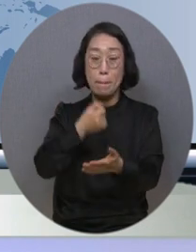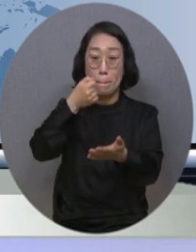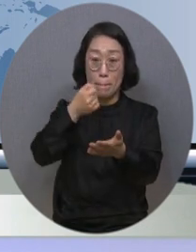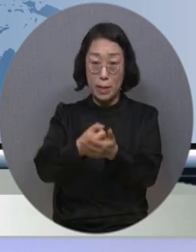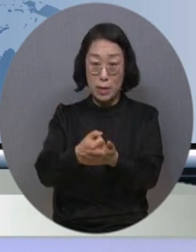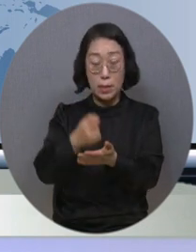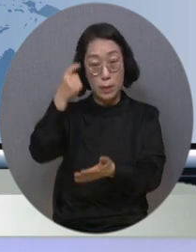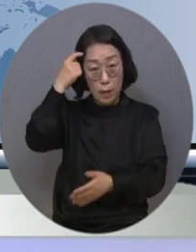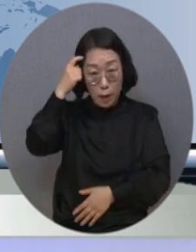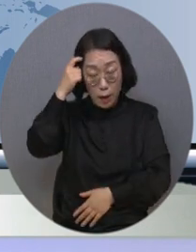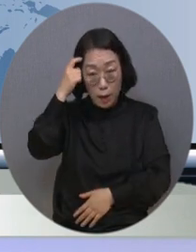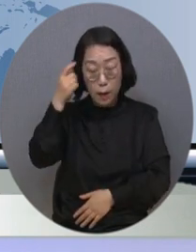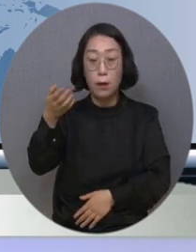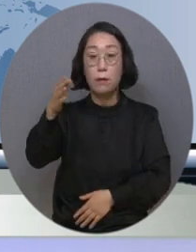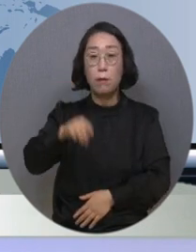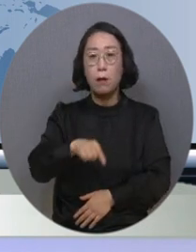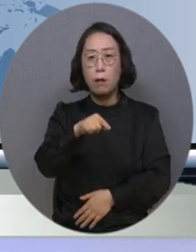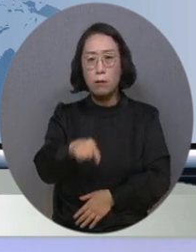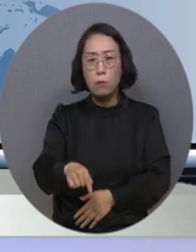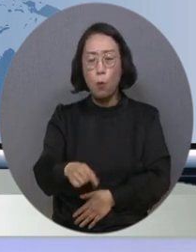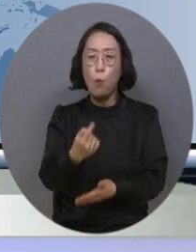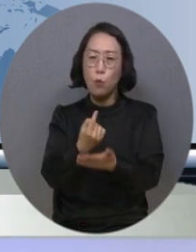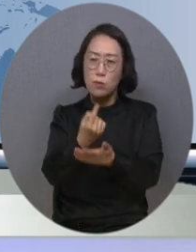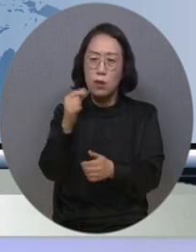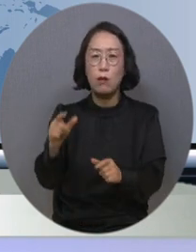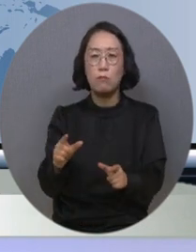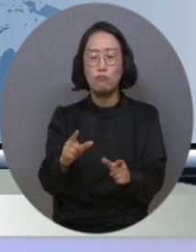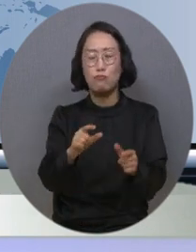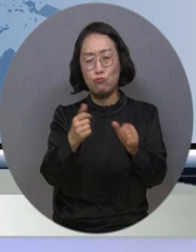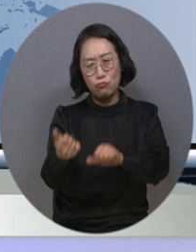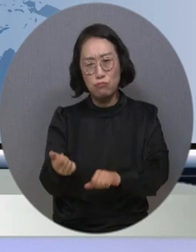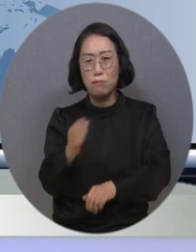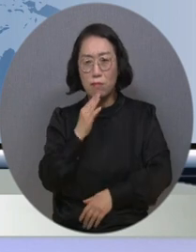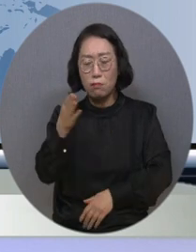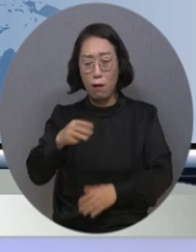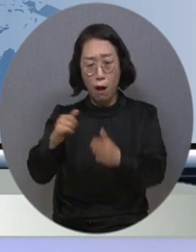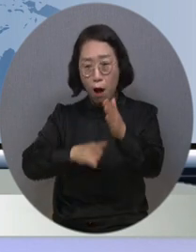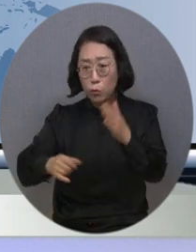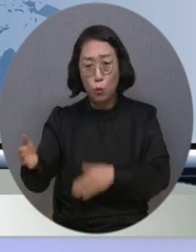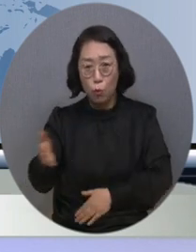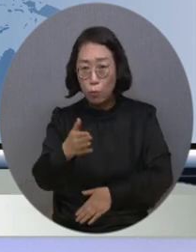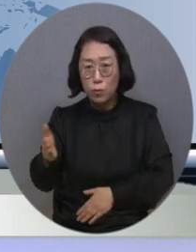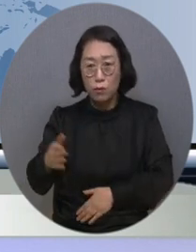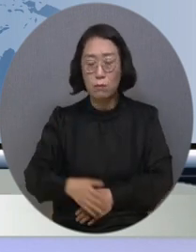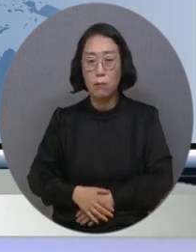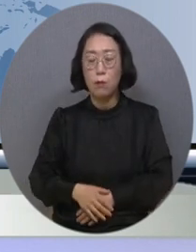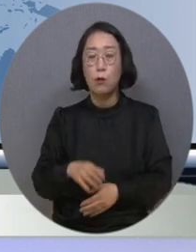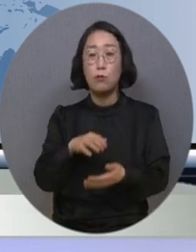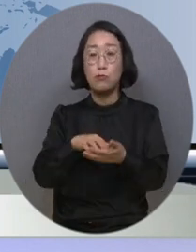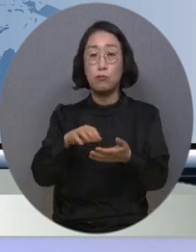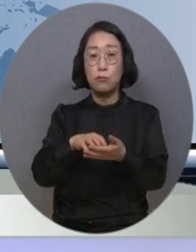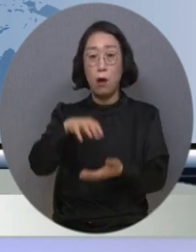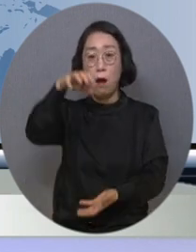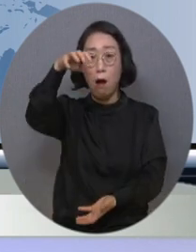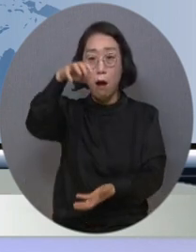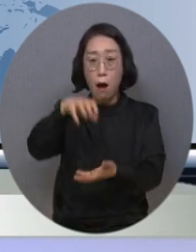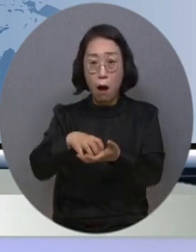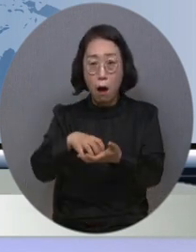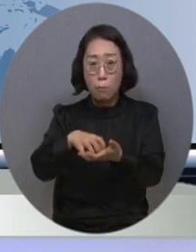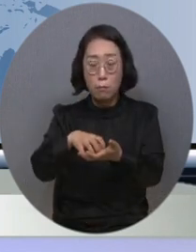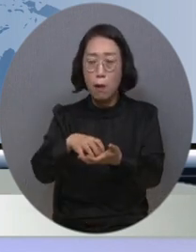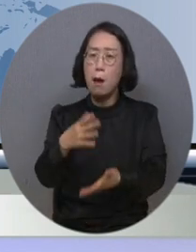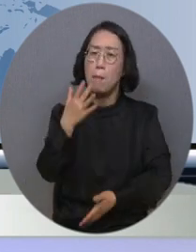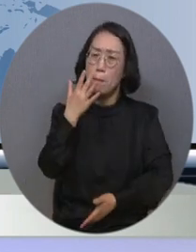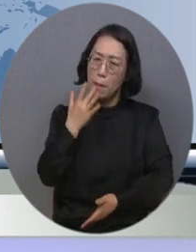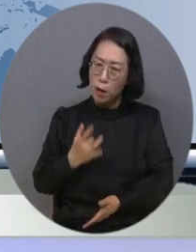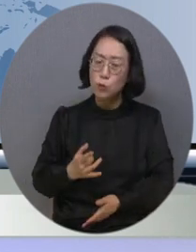채 죽음을 맞이하는 것은 같으나 이 가족이 시신을 찾지 않는 무형고사에 대한 통계는 고독사 통계에 포함되지 않아